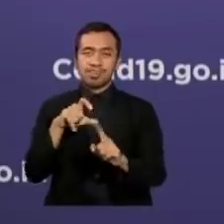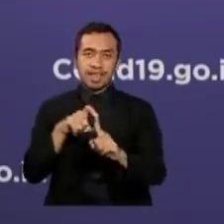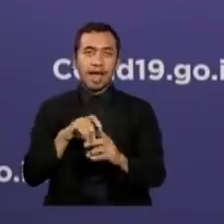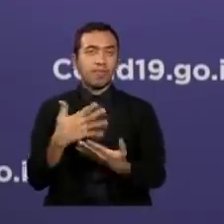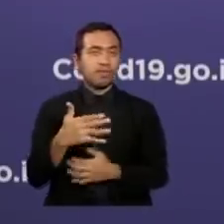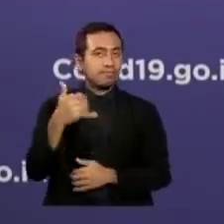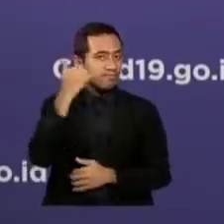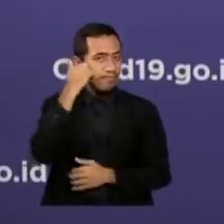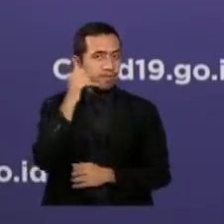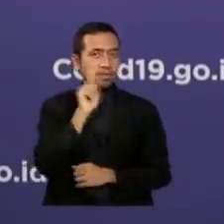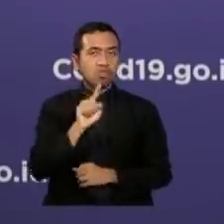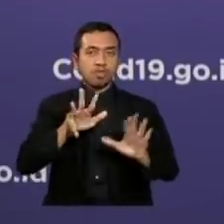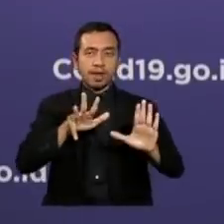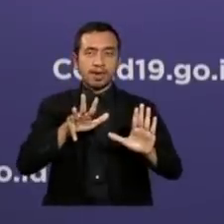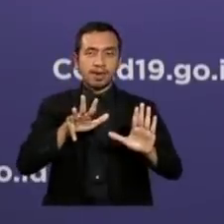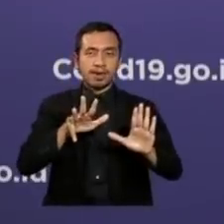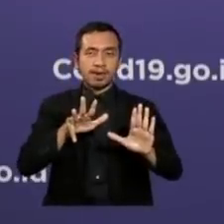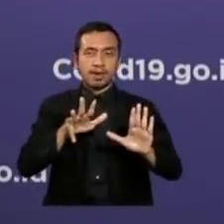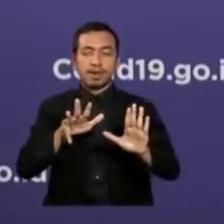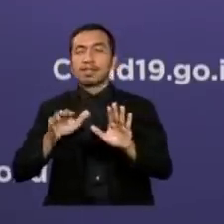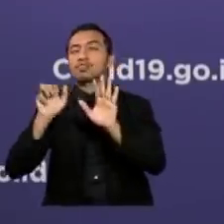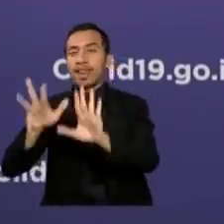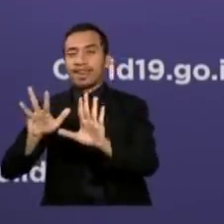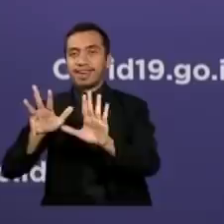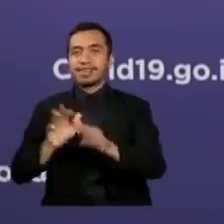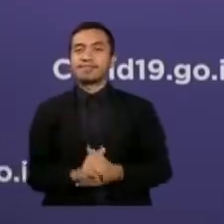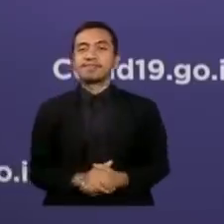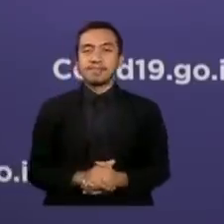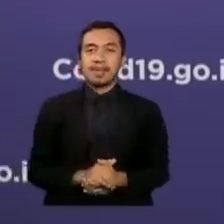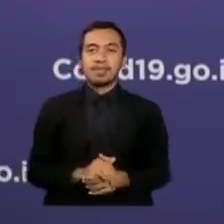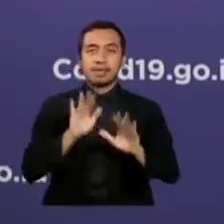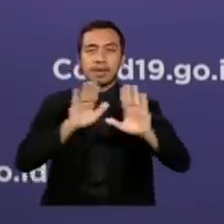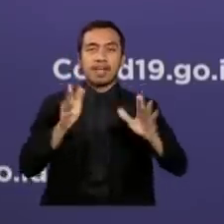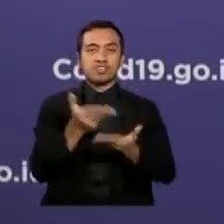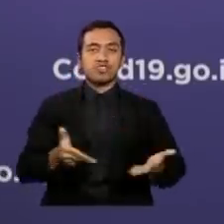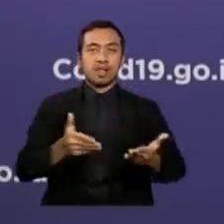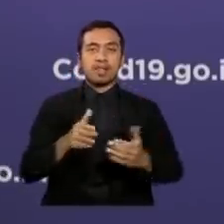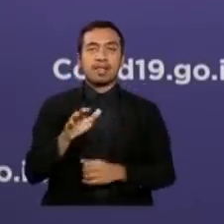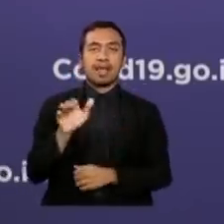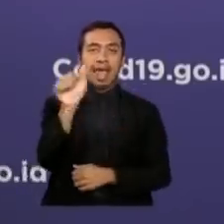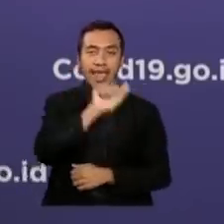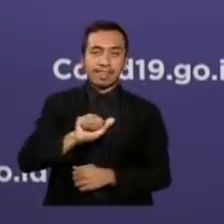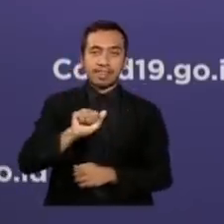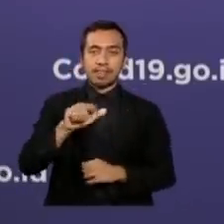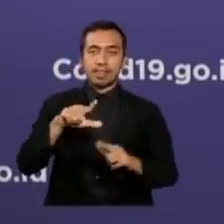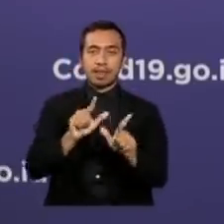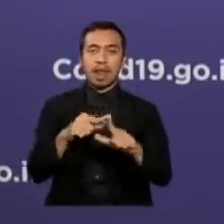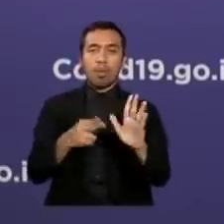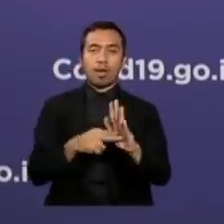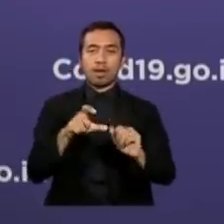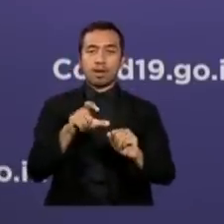119 extension 9 ada account media sosial diet lawan covert 19